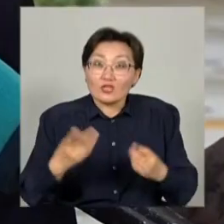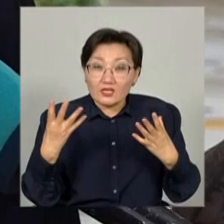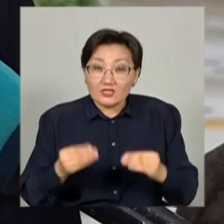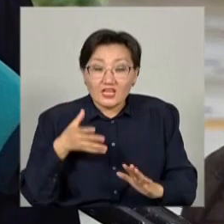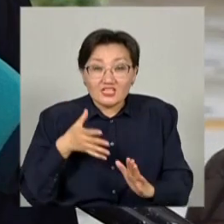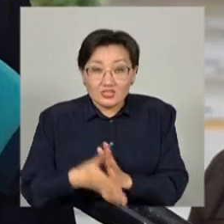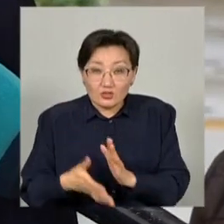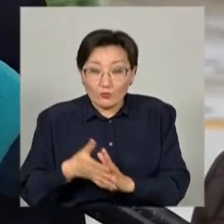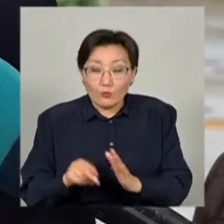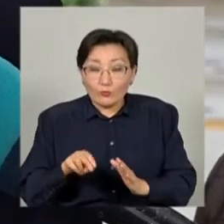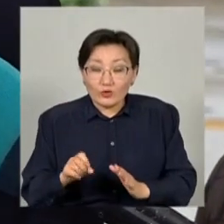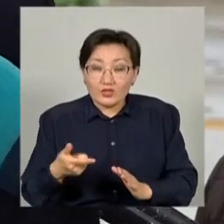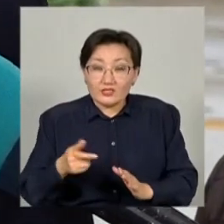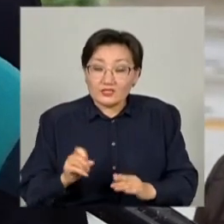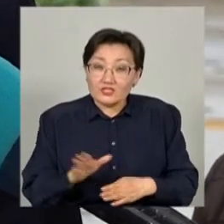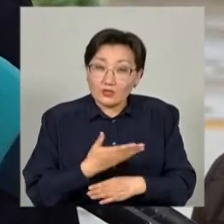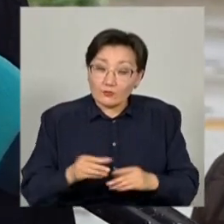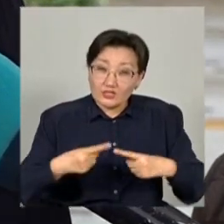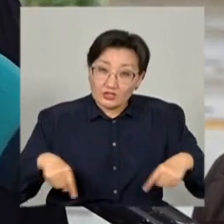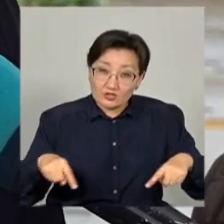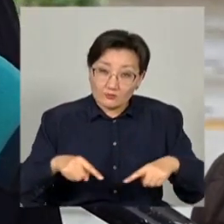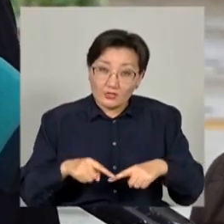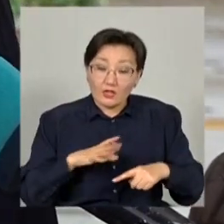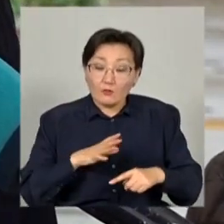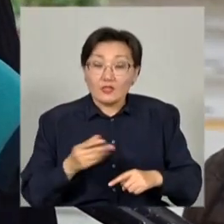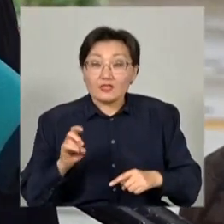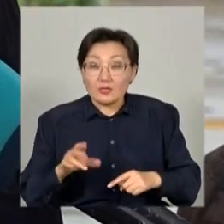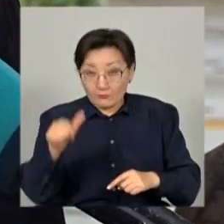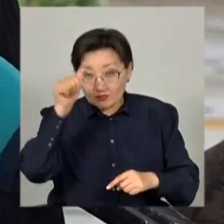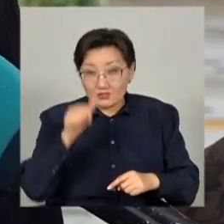Расход по газораспределительной станции у нас был в ноябре